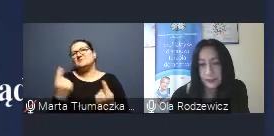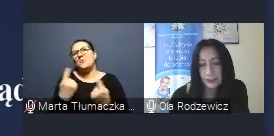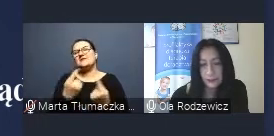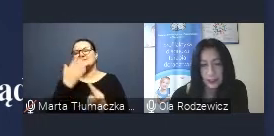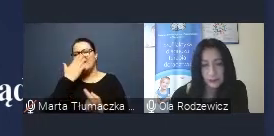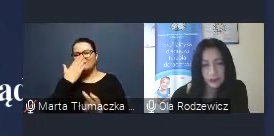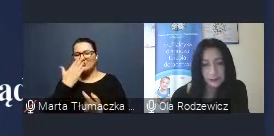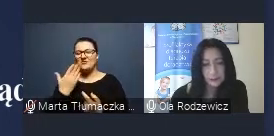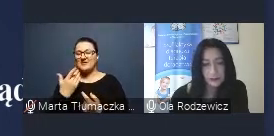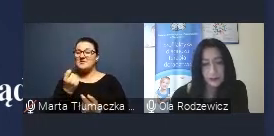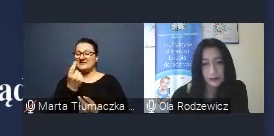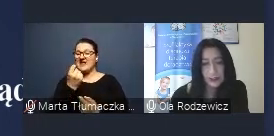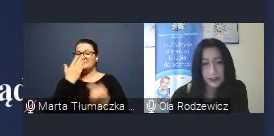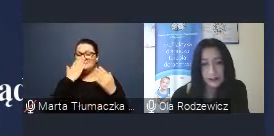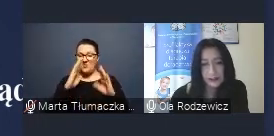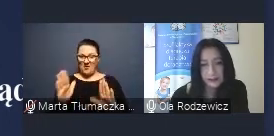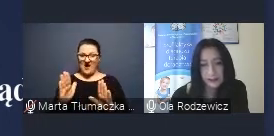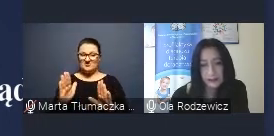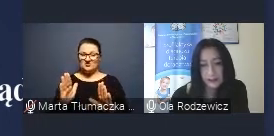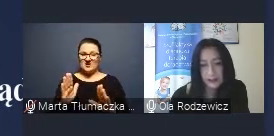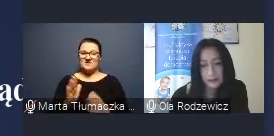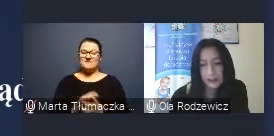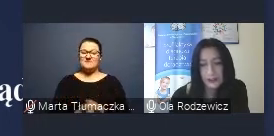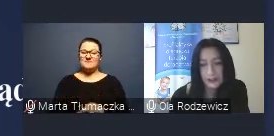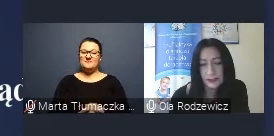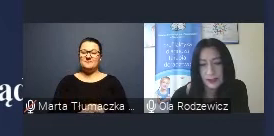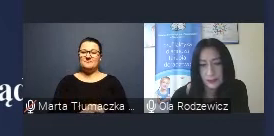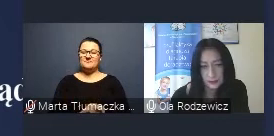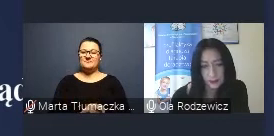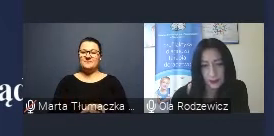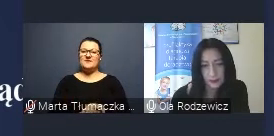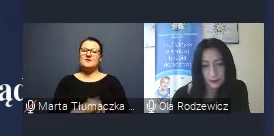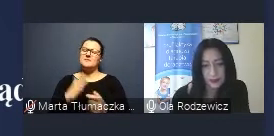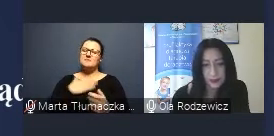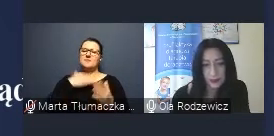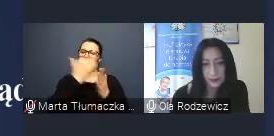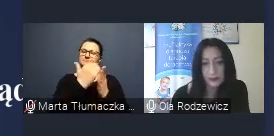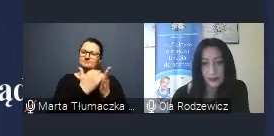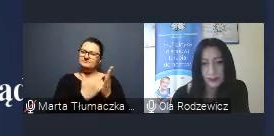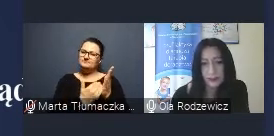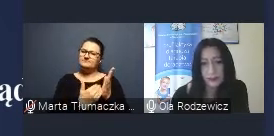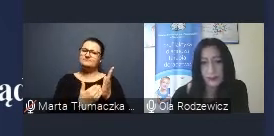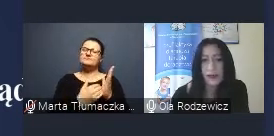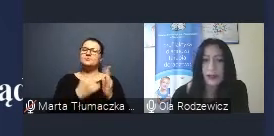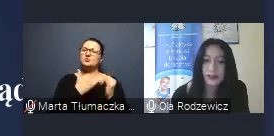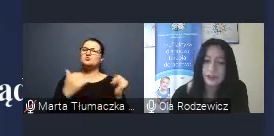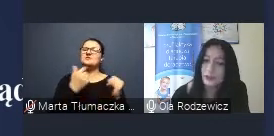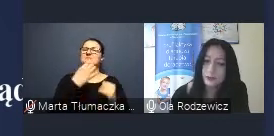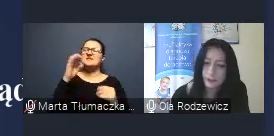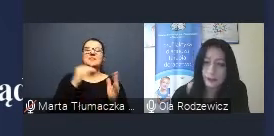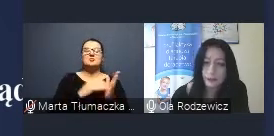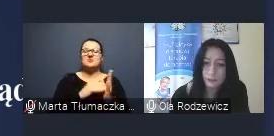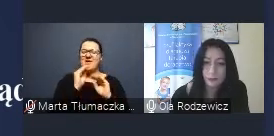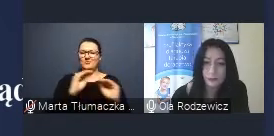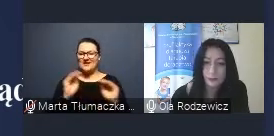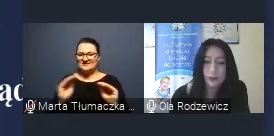za chwileczkę, jak pokażę Państwu slajd z wypisanymi specjalnymi potrzebami edukacyjnymi, to mam wrażenie, że jesteśmy